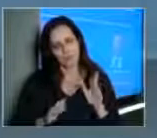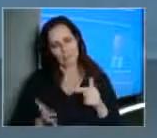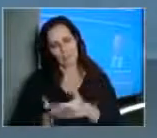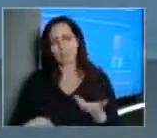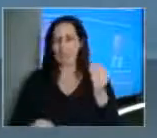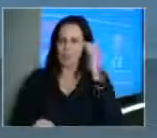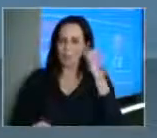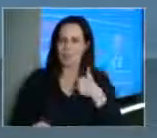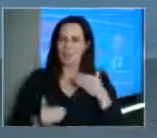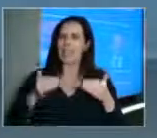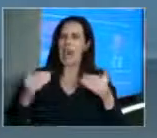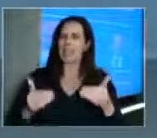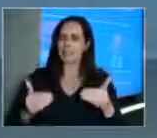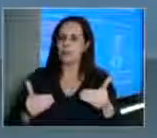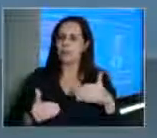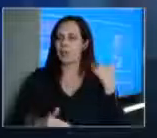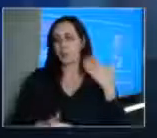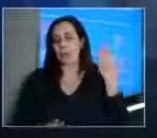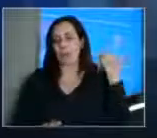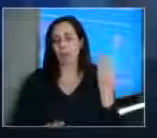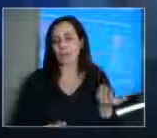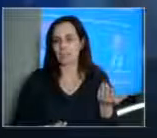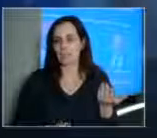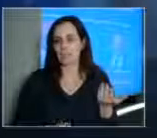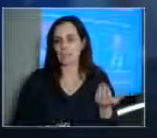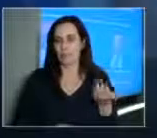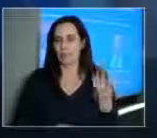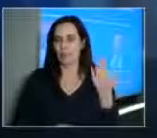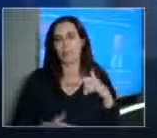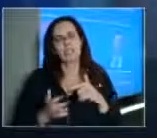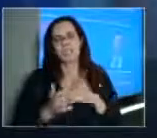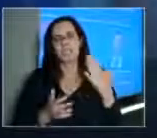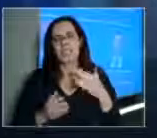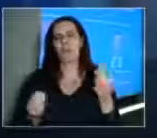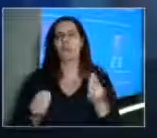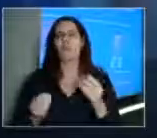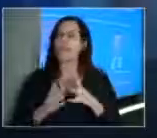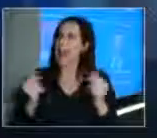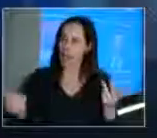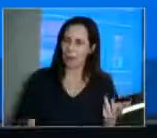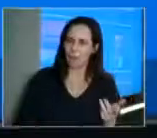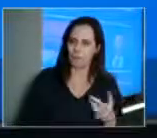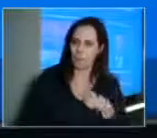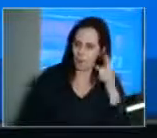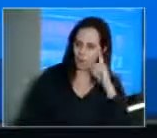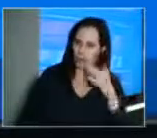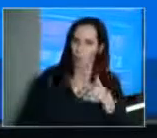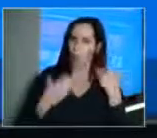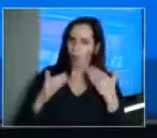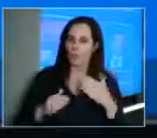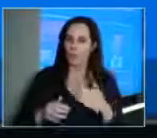זה מזכיר לי את קדימה וציפי לבני. זה היה בית ככה, זה חולות נודדים כאלה. אוקיי, אני לא חושב שאנחנו